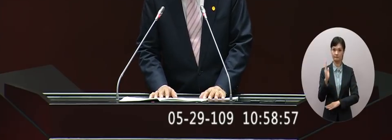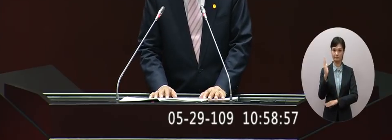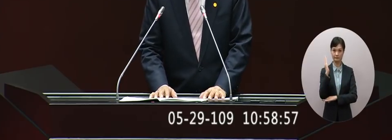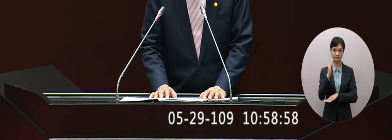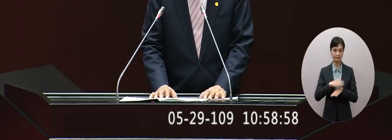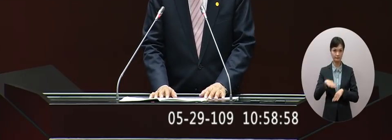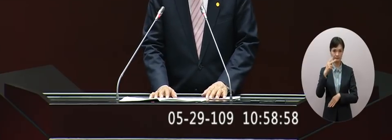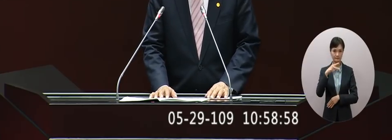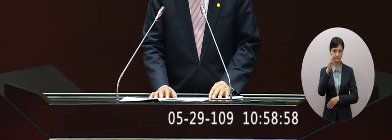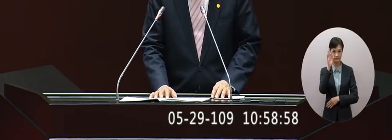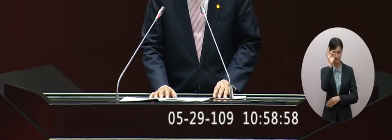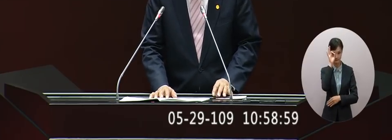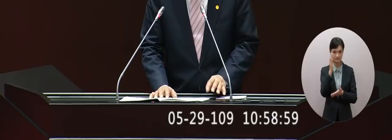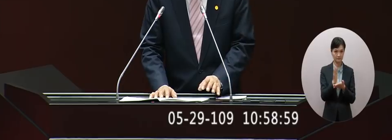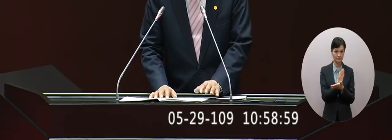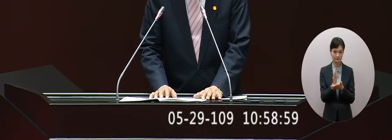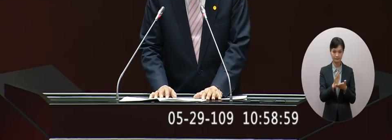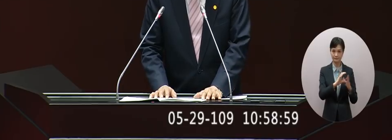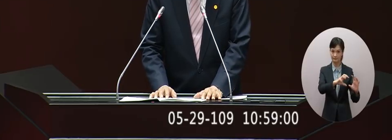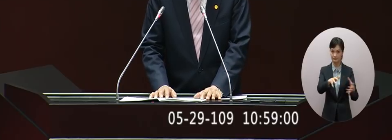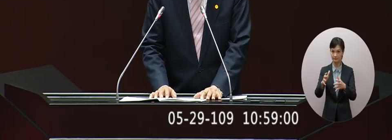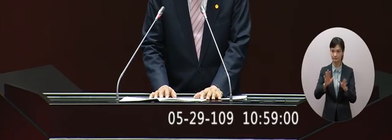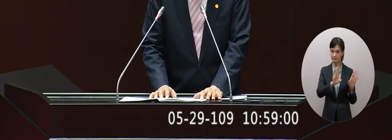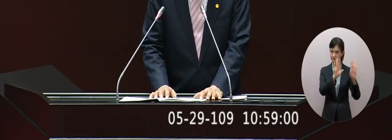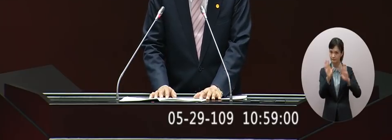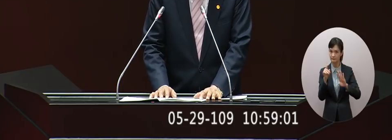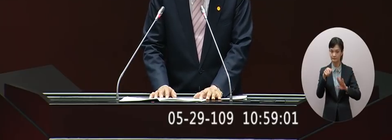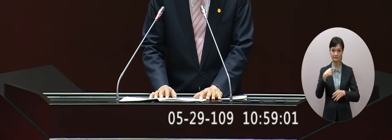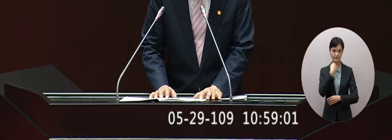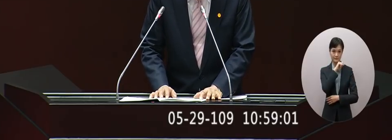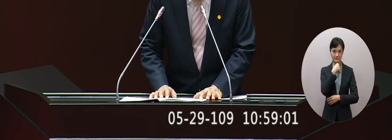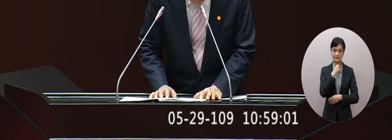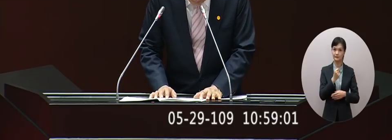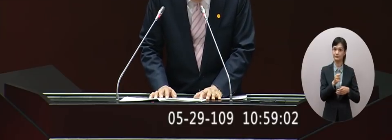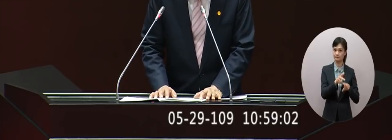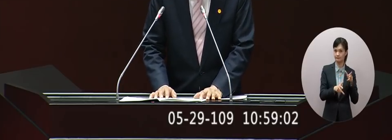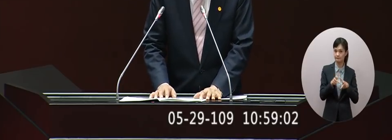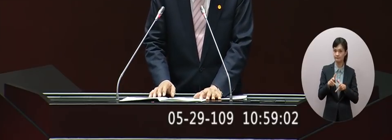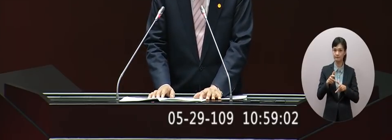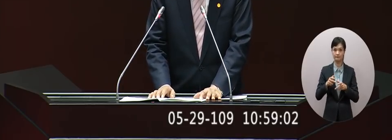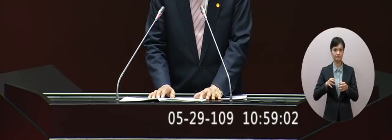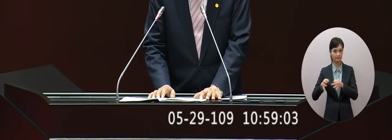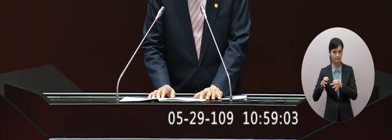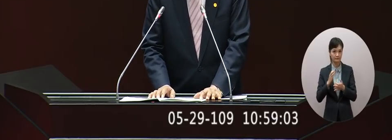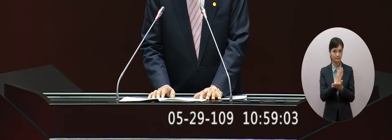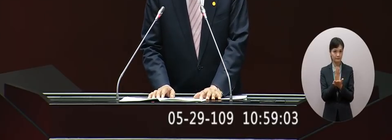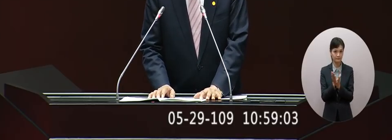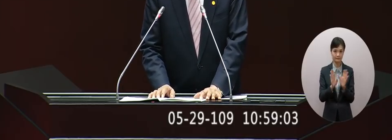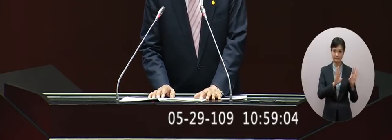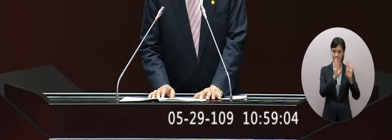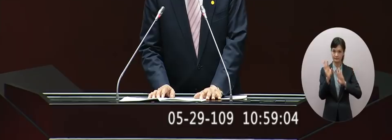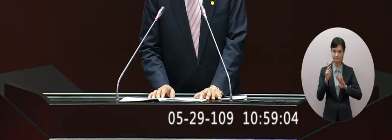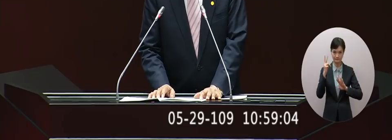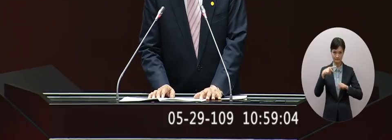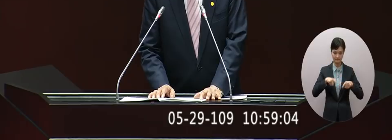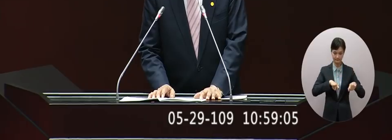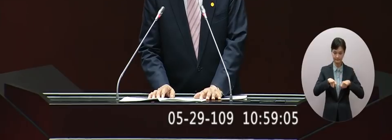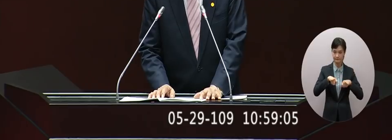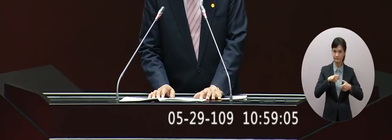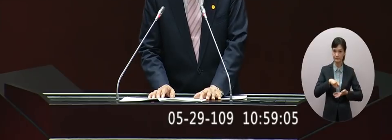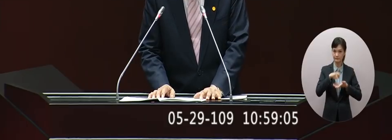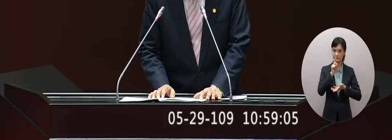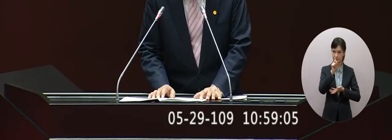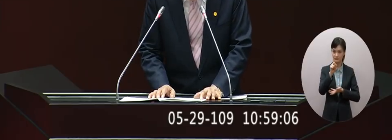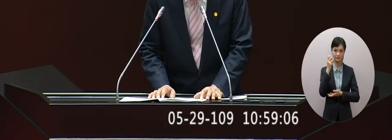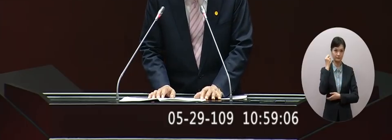势、台湾的产业优势跟市场的状况，进一步提出新的产业